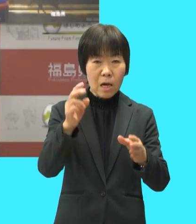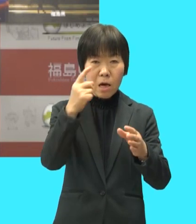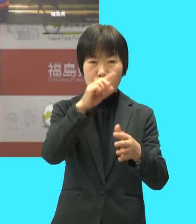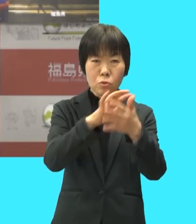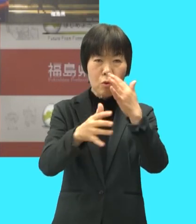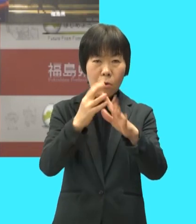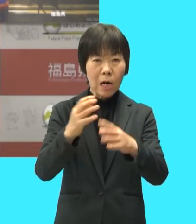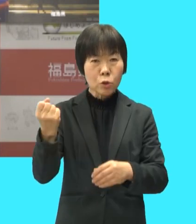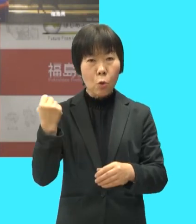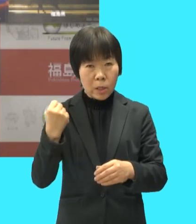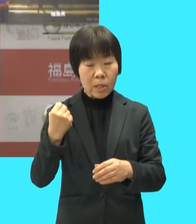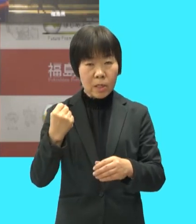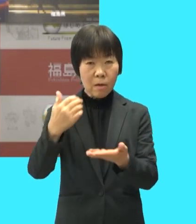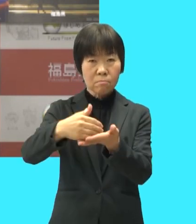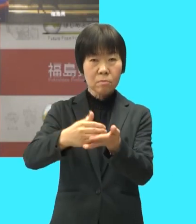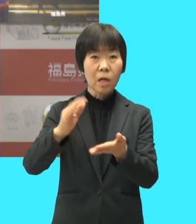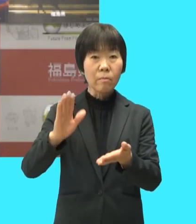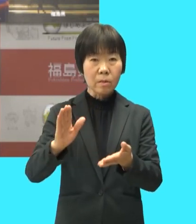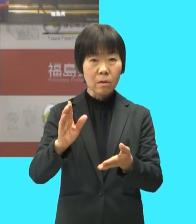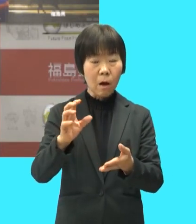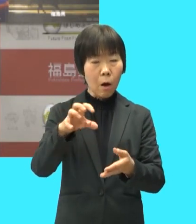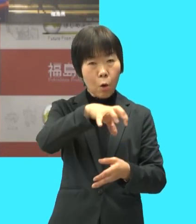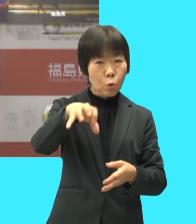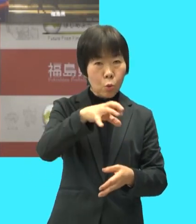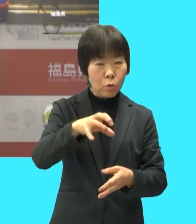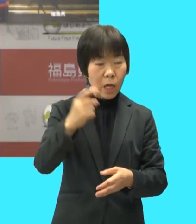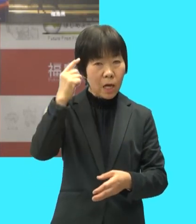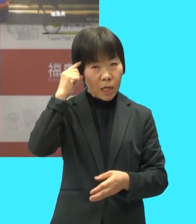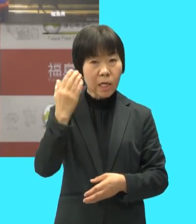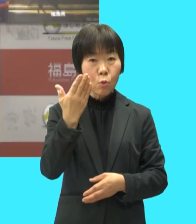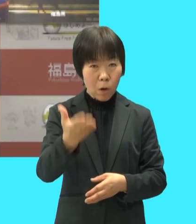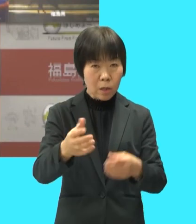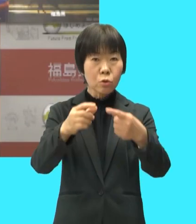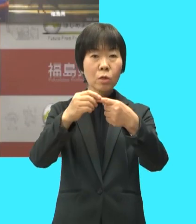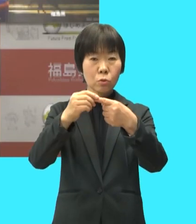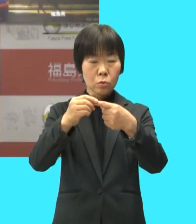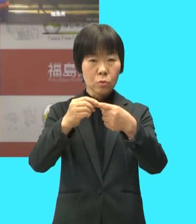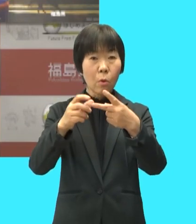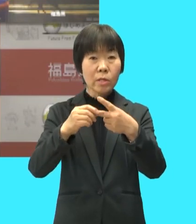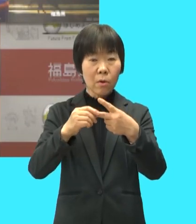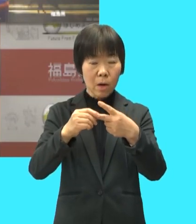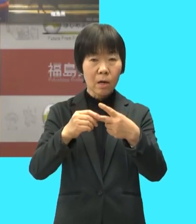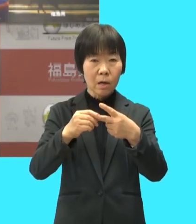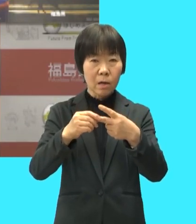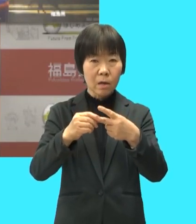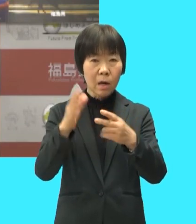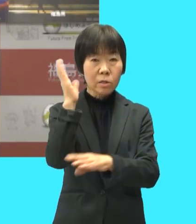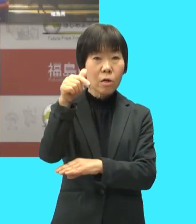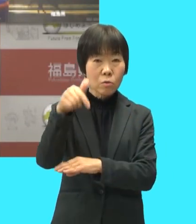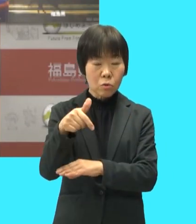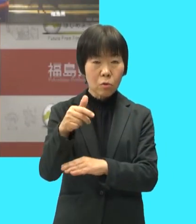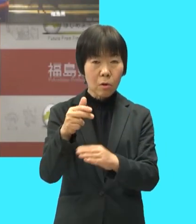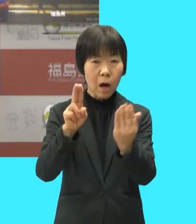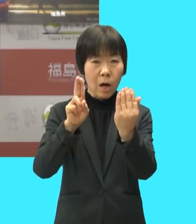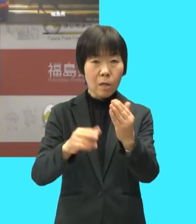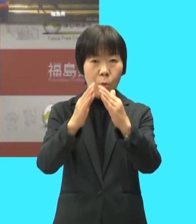ましたけれども、はい、それはどういうような部分でそれを感じられたのかというのが一点と、もう一点はですね、香港の政府の方とか、あるいは立